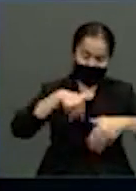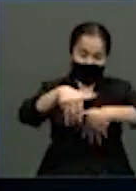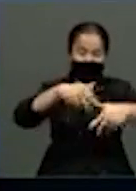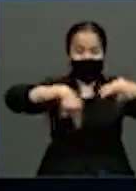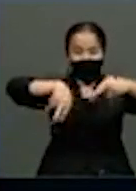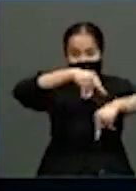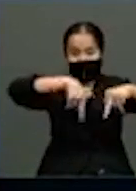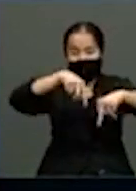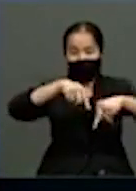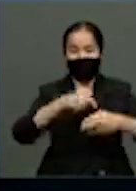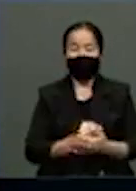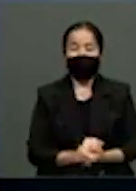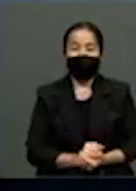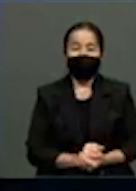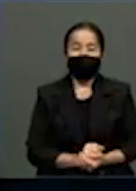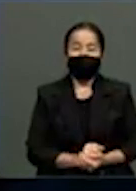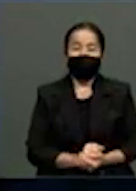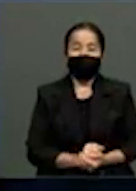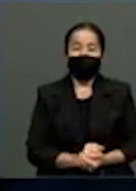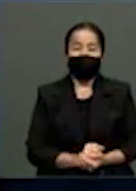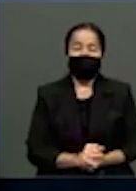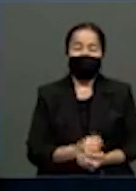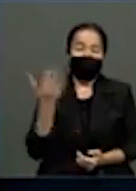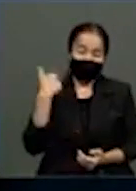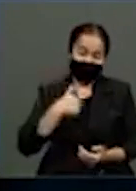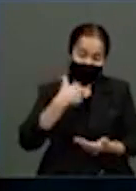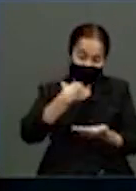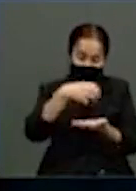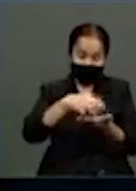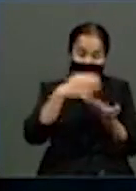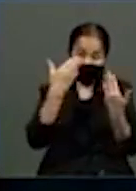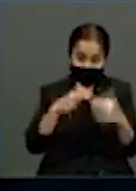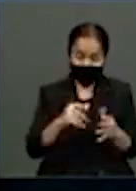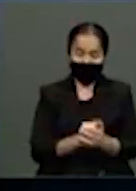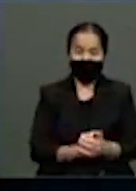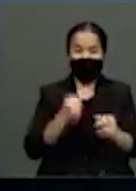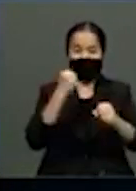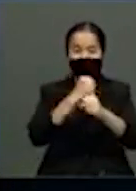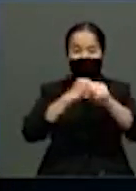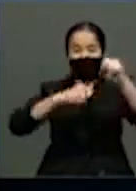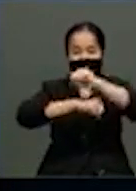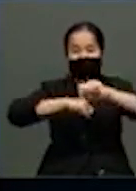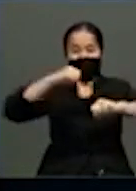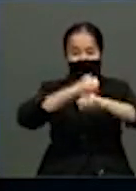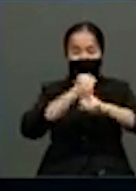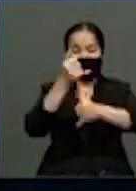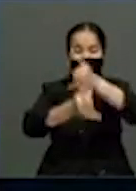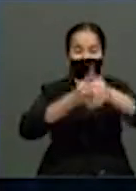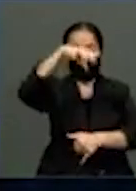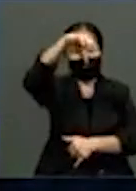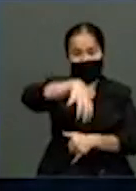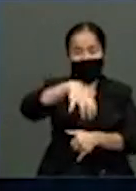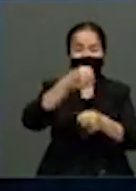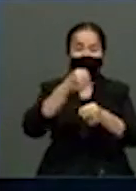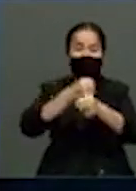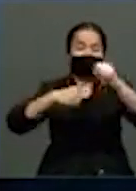การลงไปถึงตรงนี้แล้วก็ที่เคยกล่าวไว้นะครับไปดูแคมป์ก่อสร้างนะครับท่านรองปลัดกระทรว